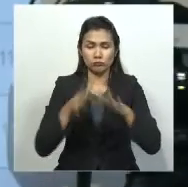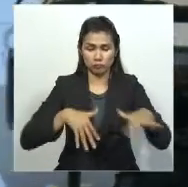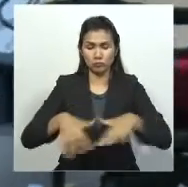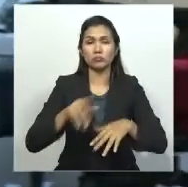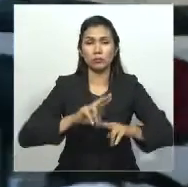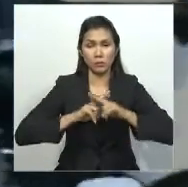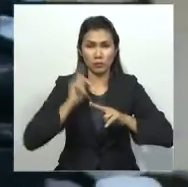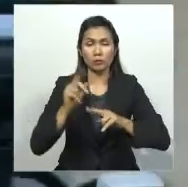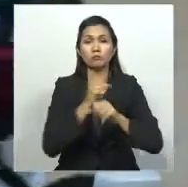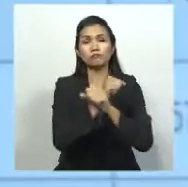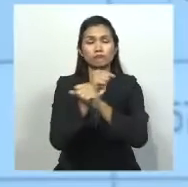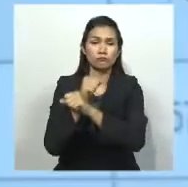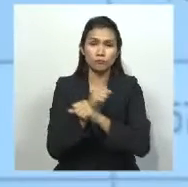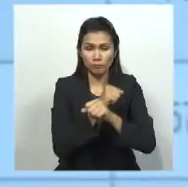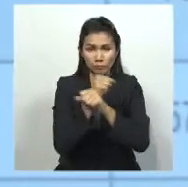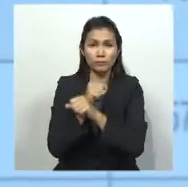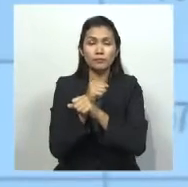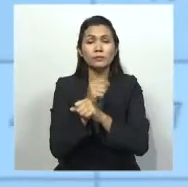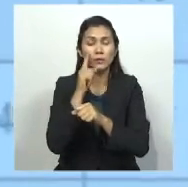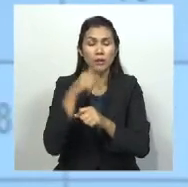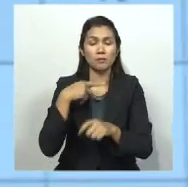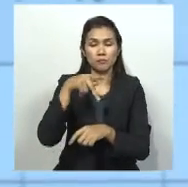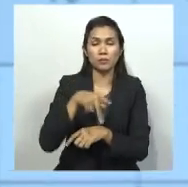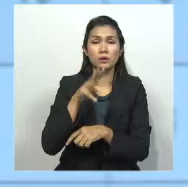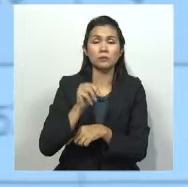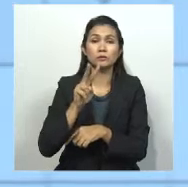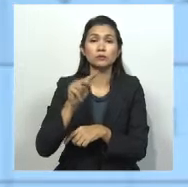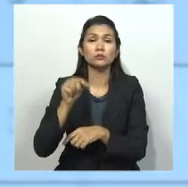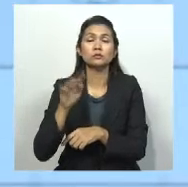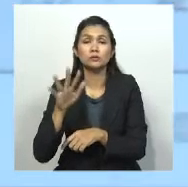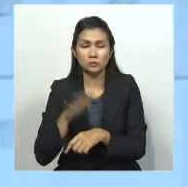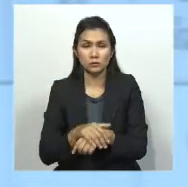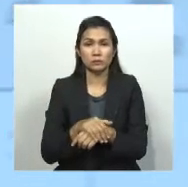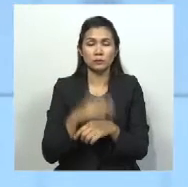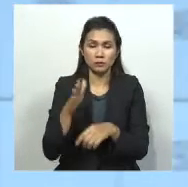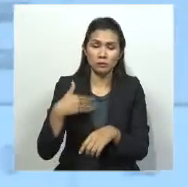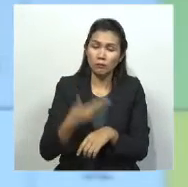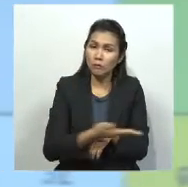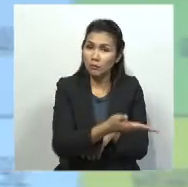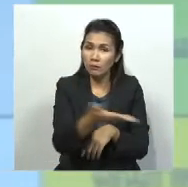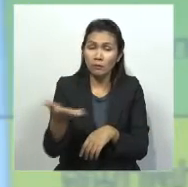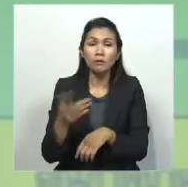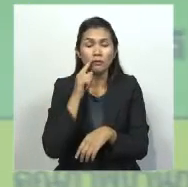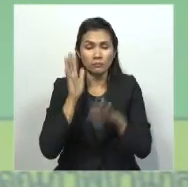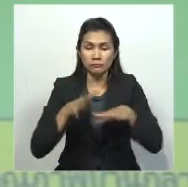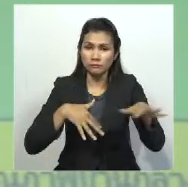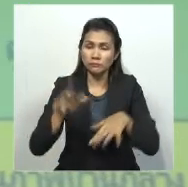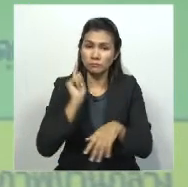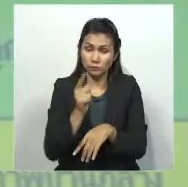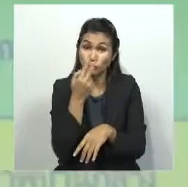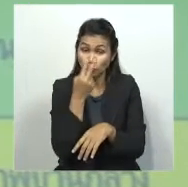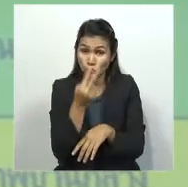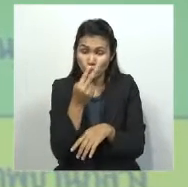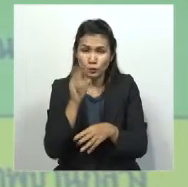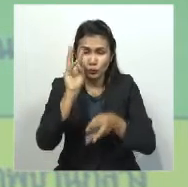นป้องกันตัวเองจากฝุ่นละอองขนาดเล็กก็คือ PM 2.5 และขอให้ประชาชนติดตามความรุนแรง